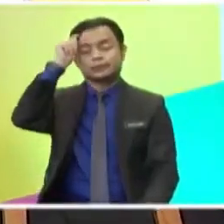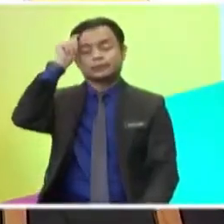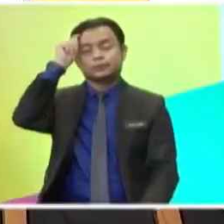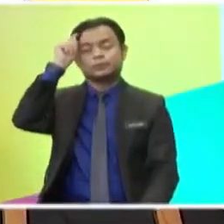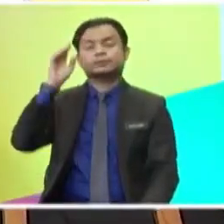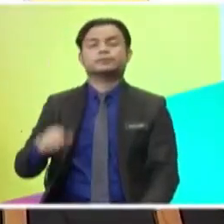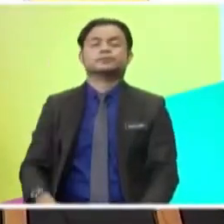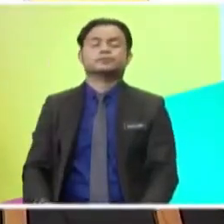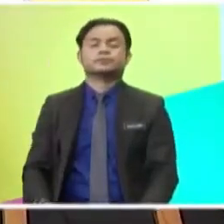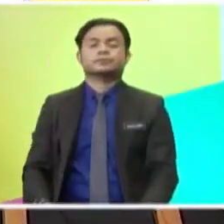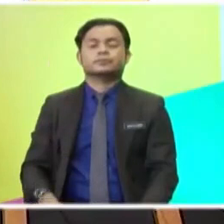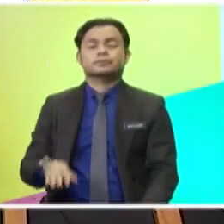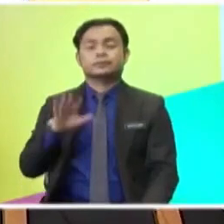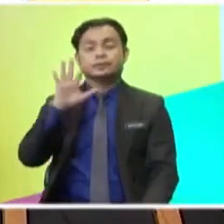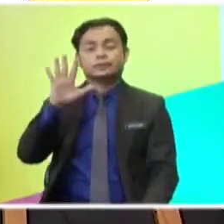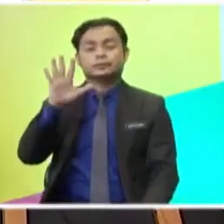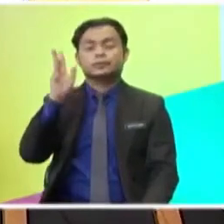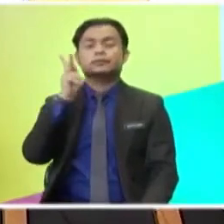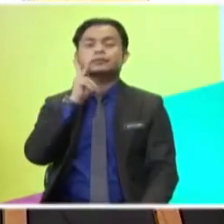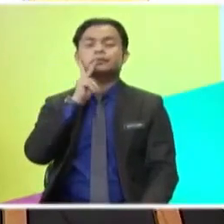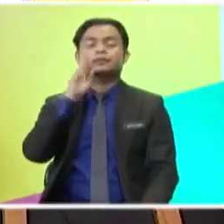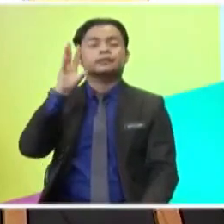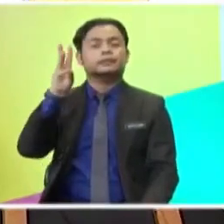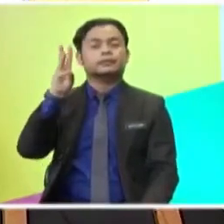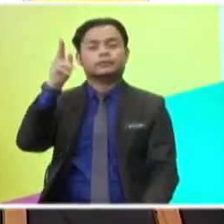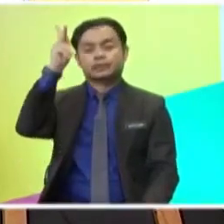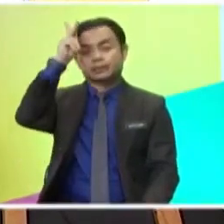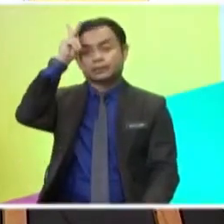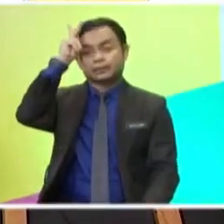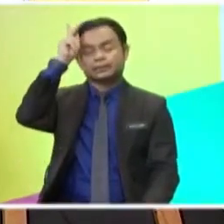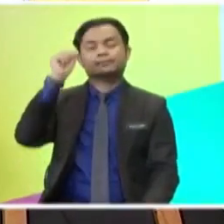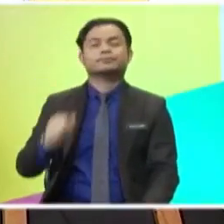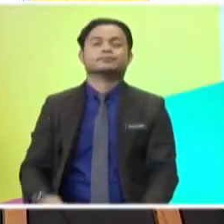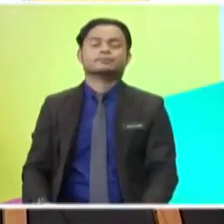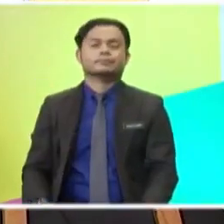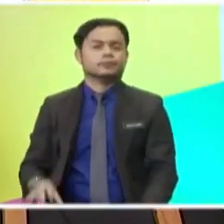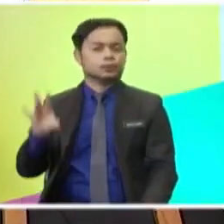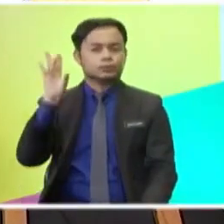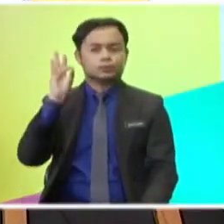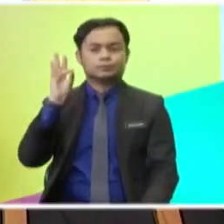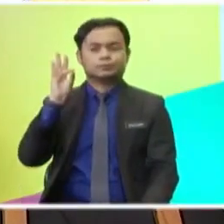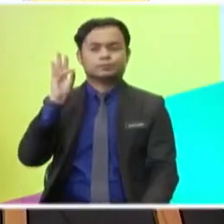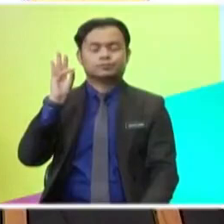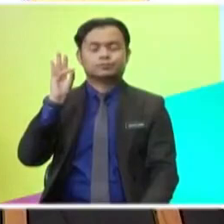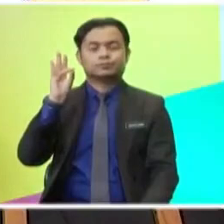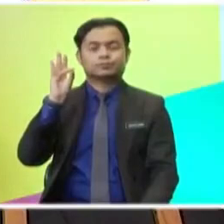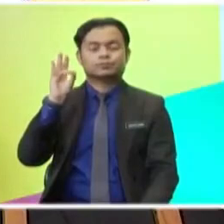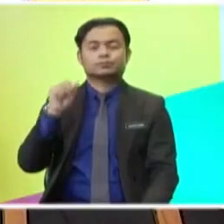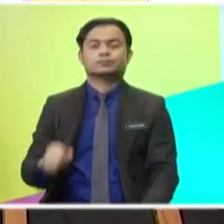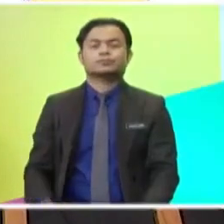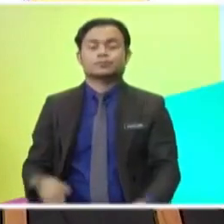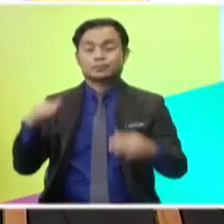yang kelima Kedah, keenam Kelantan, ketujuh, tujuh mana